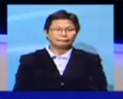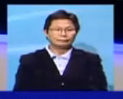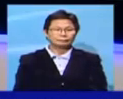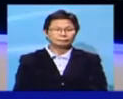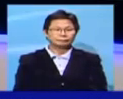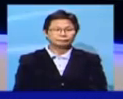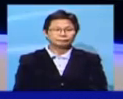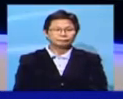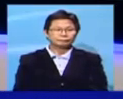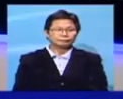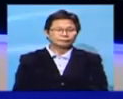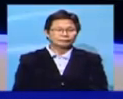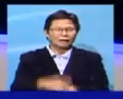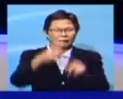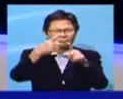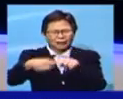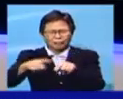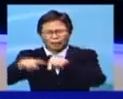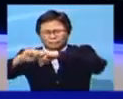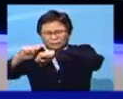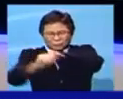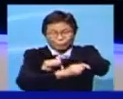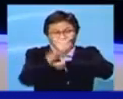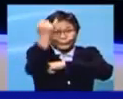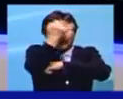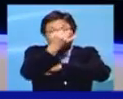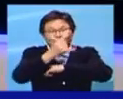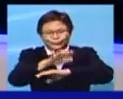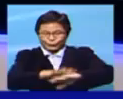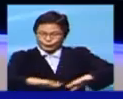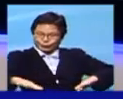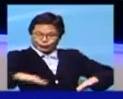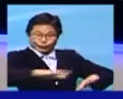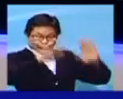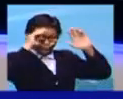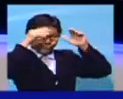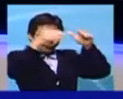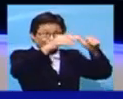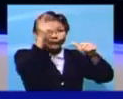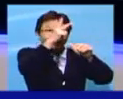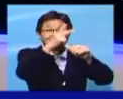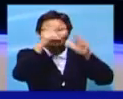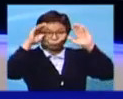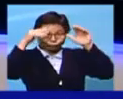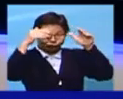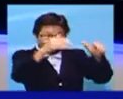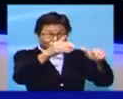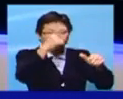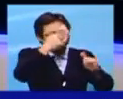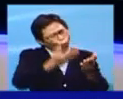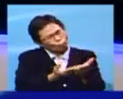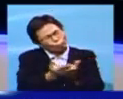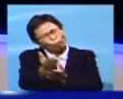Mahmud kepelbagaian taman dan keindahan lkap begitu dititik beratkan kerajaan dalam memastikan kelangsungan industri